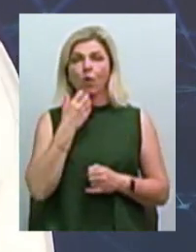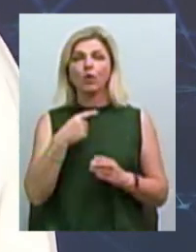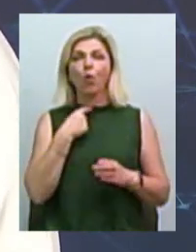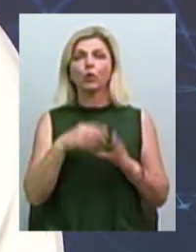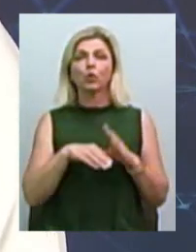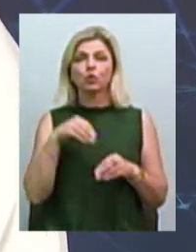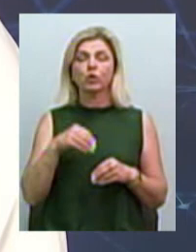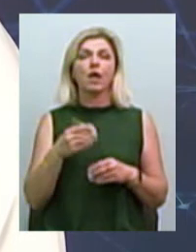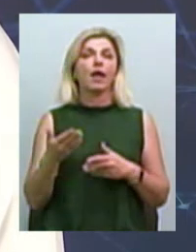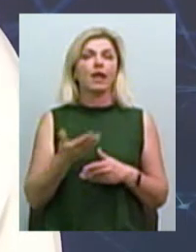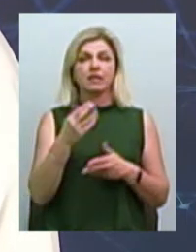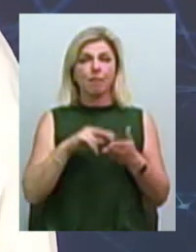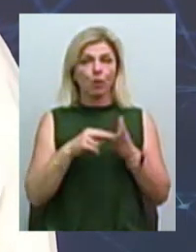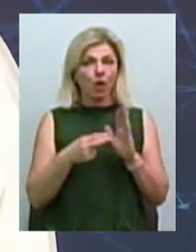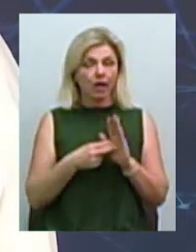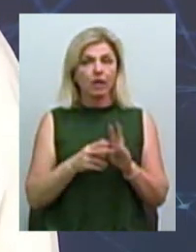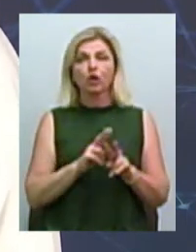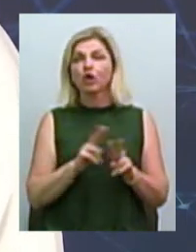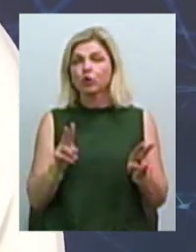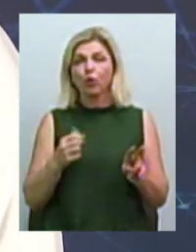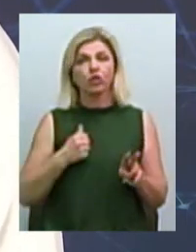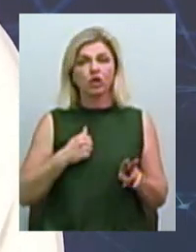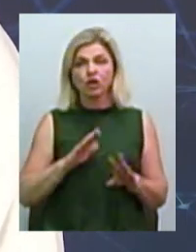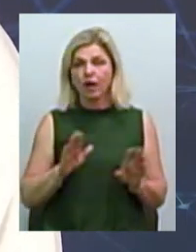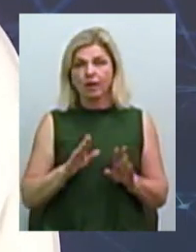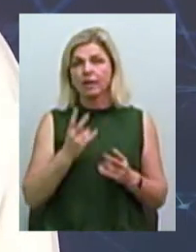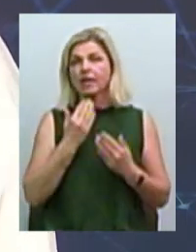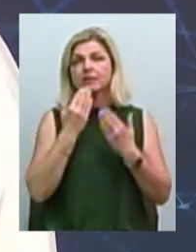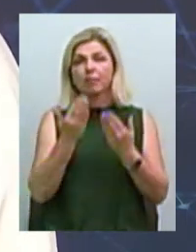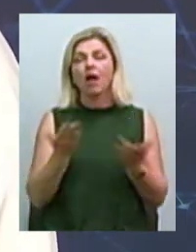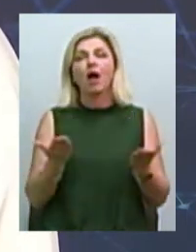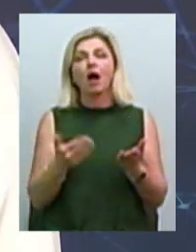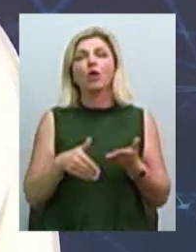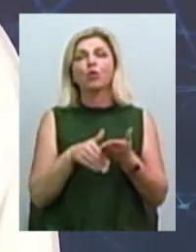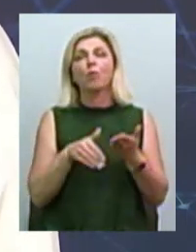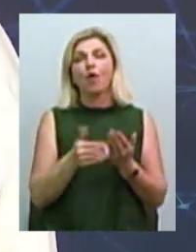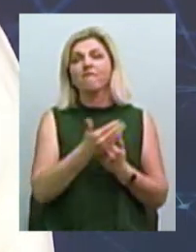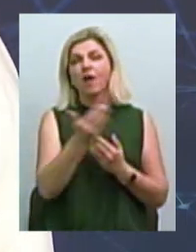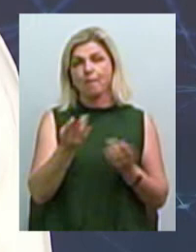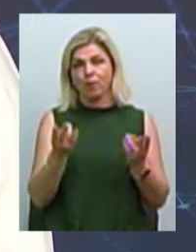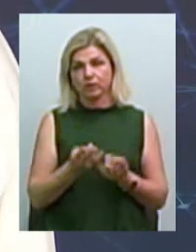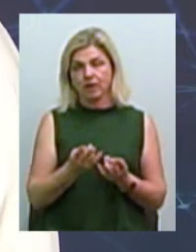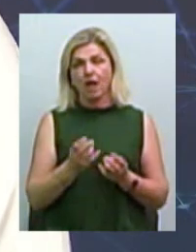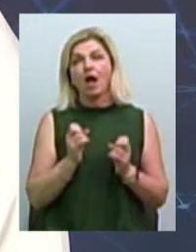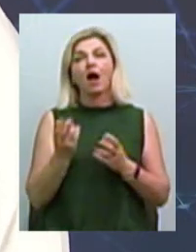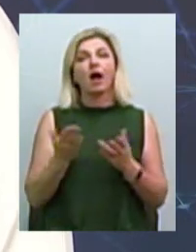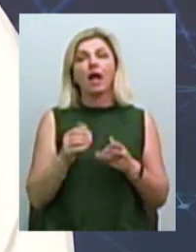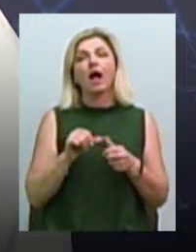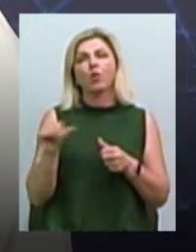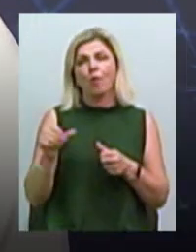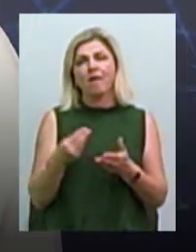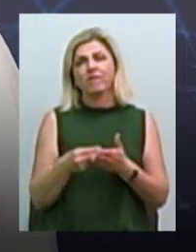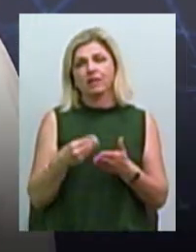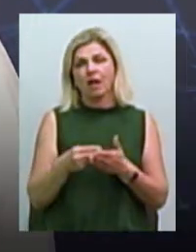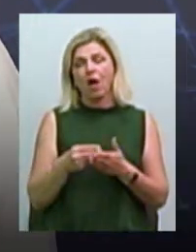проекти, ніхто, на жаль, не запитав, а яка вам допомога потрібна, як служби автомобільних доріг, крім фінансової. Звичайно, від фінансової ми ніколи